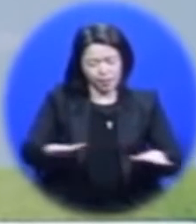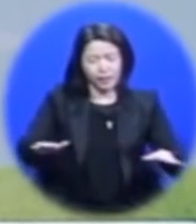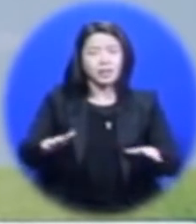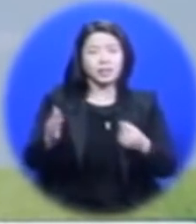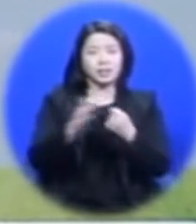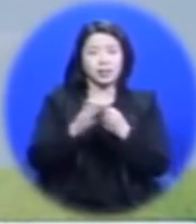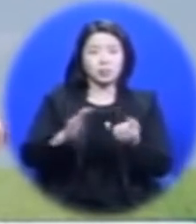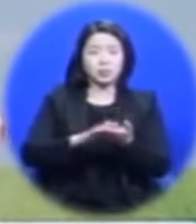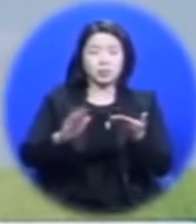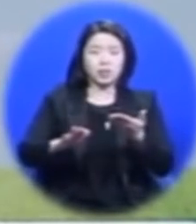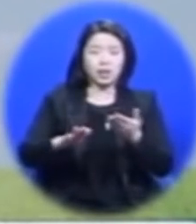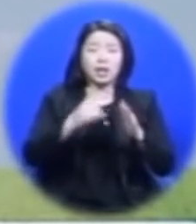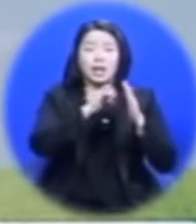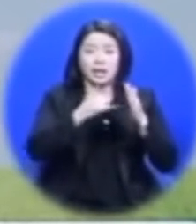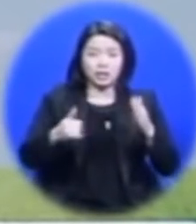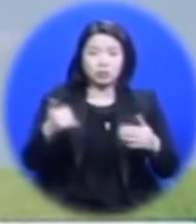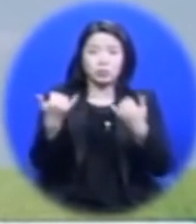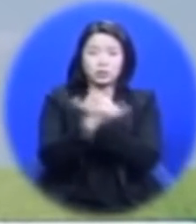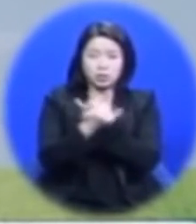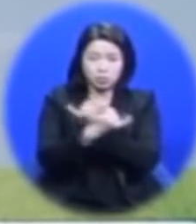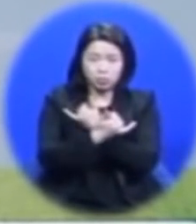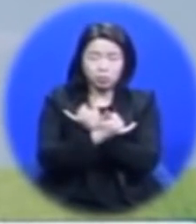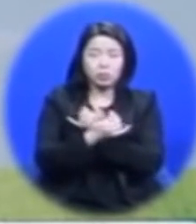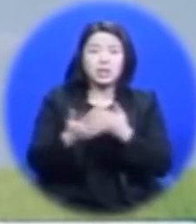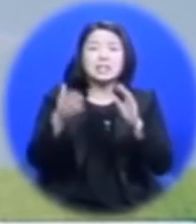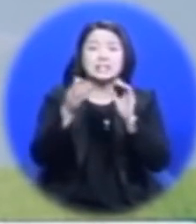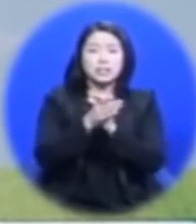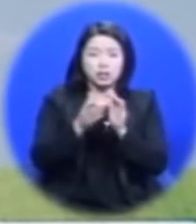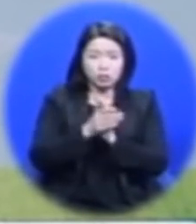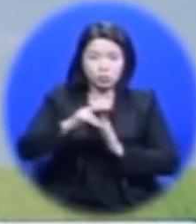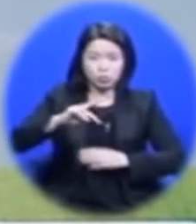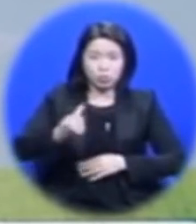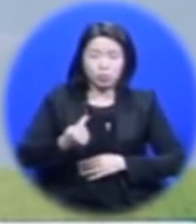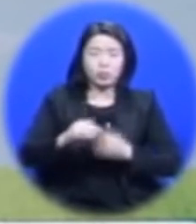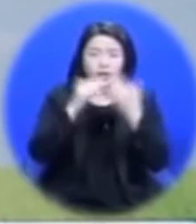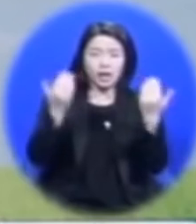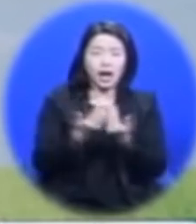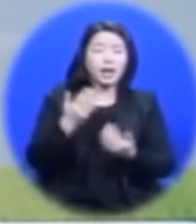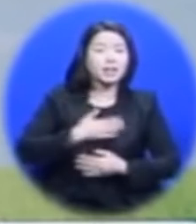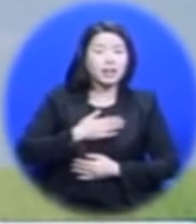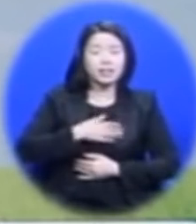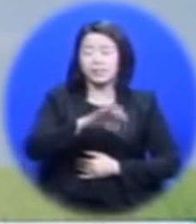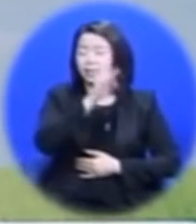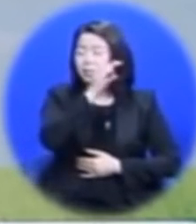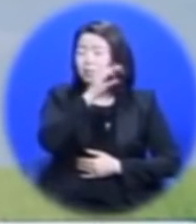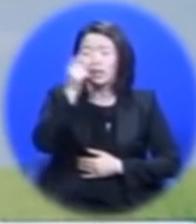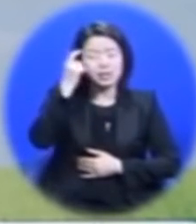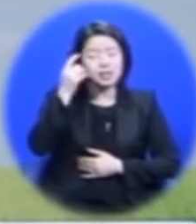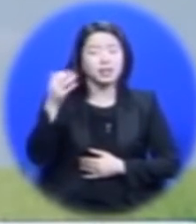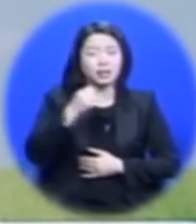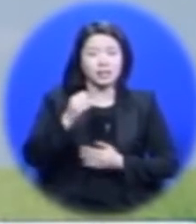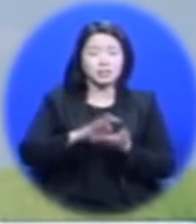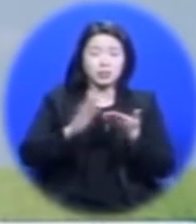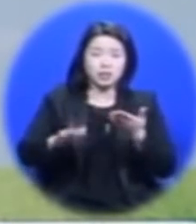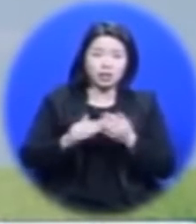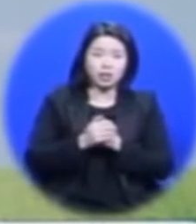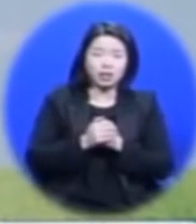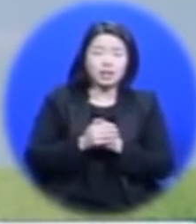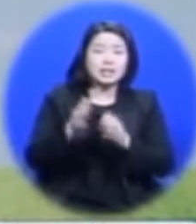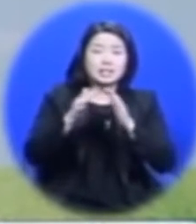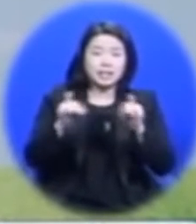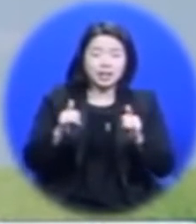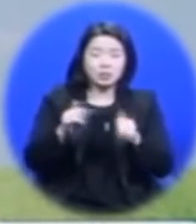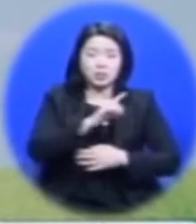있으니까요. 가족도 친척도 친구들도 다 나를 창피해합니다. 사람이